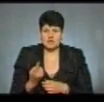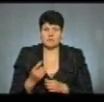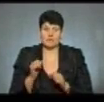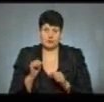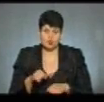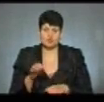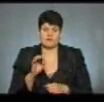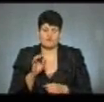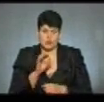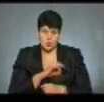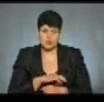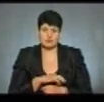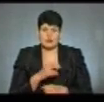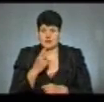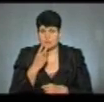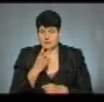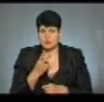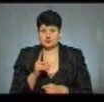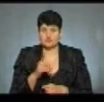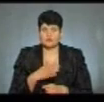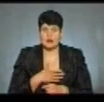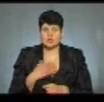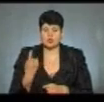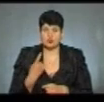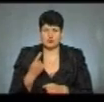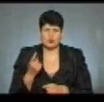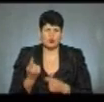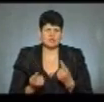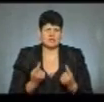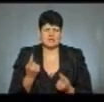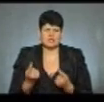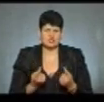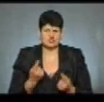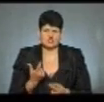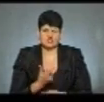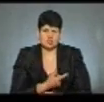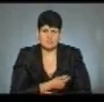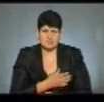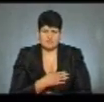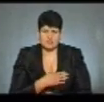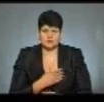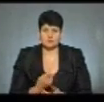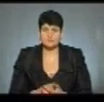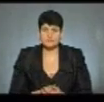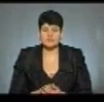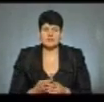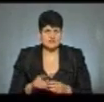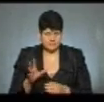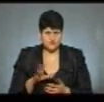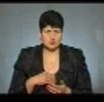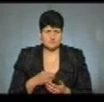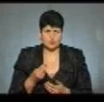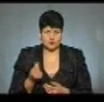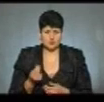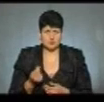можуть використовувати, але бачу, що поки що в нашій області одиничні щеплення цієї вакцини. Це все за власний кошт, так? Тобто ми